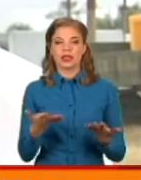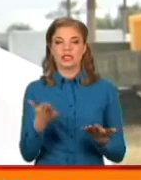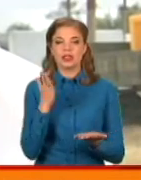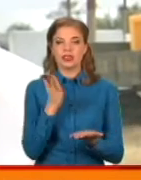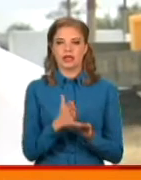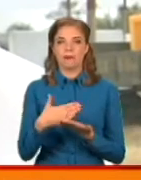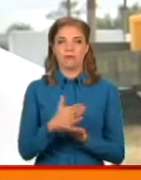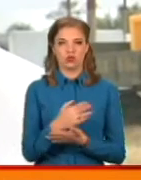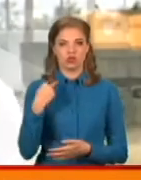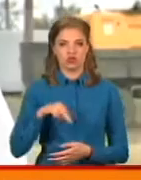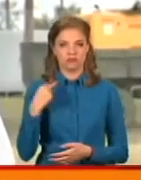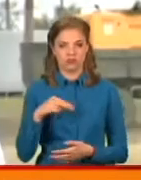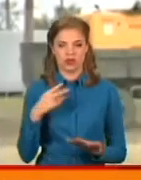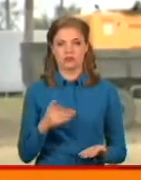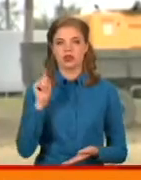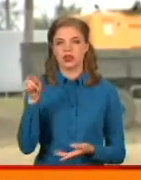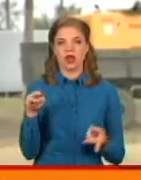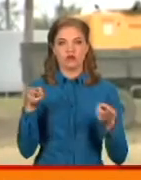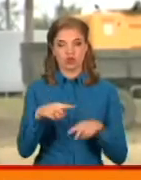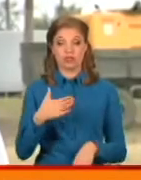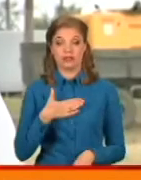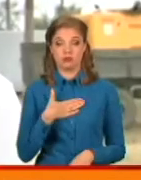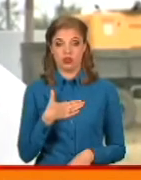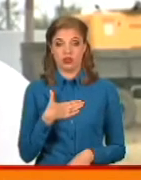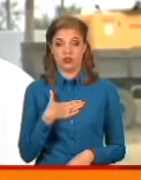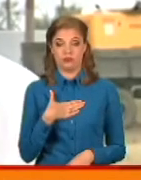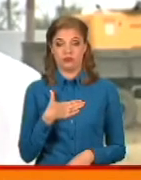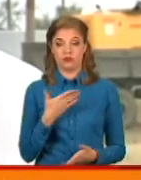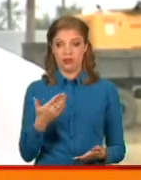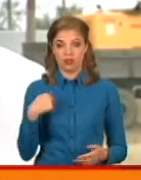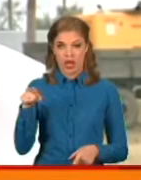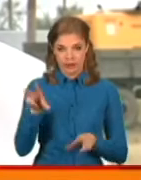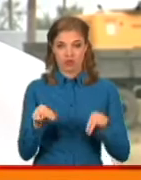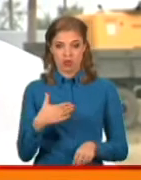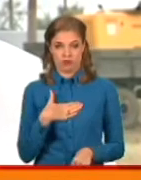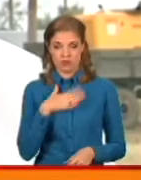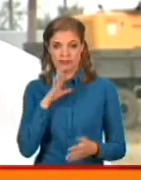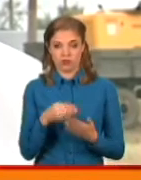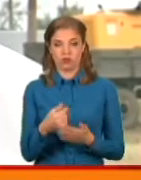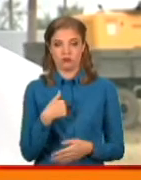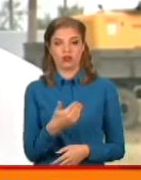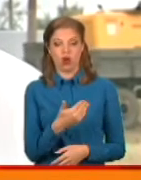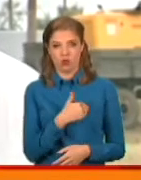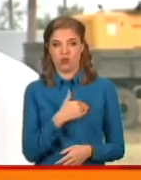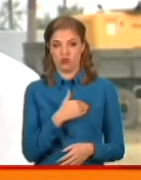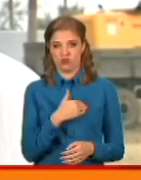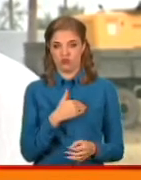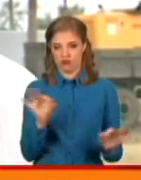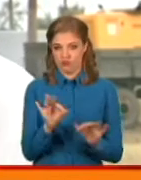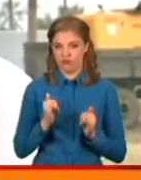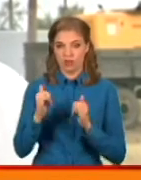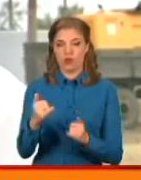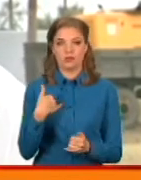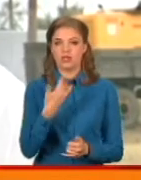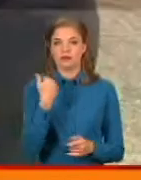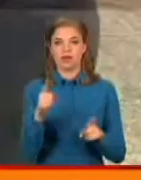є політичними бранцями. Там лишились мої. От, я їх вважаю своїми, і я хочу грати, але я не